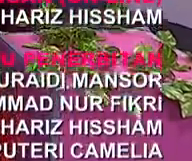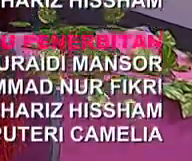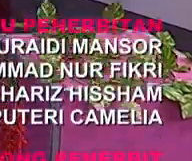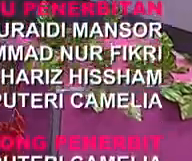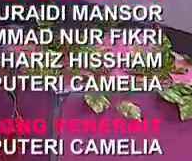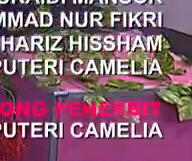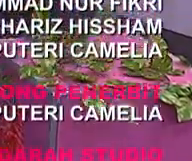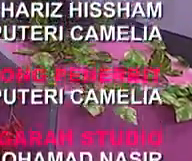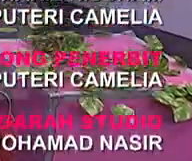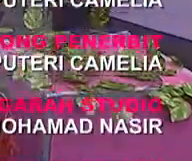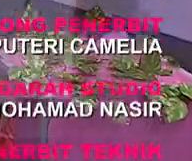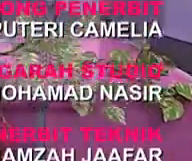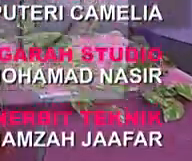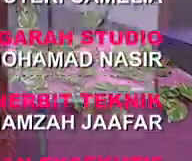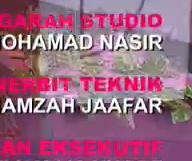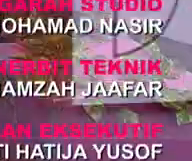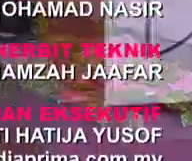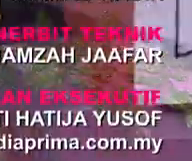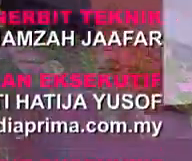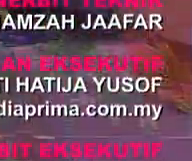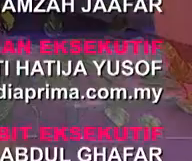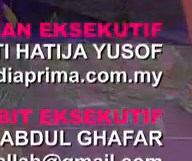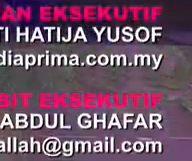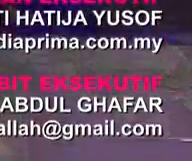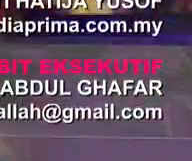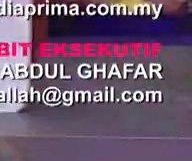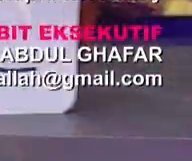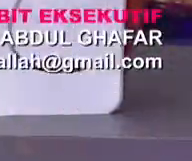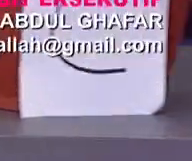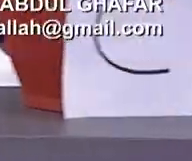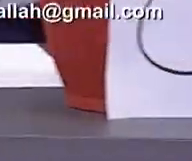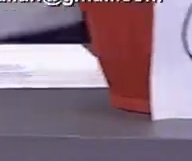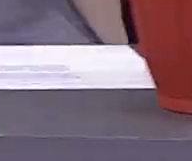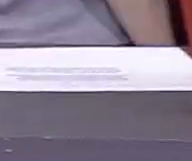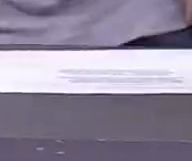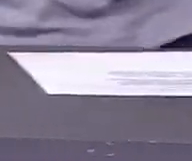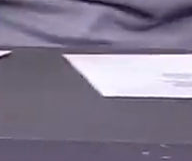matahari. Buat makanan sendiri.